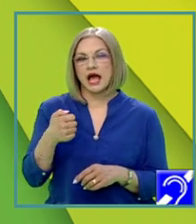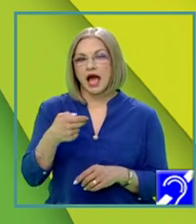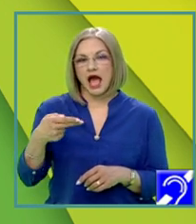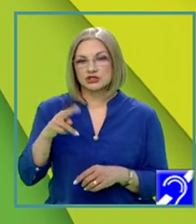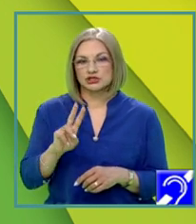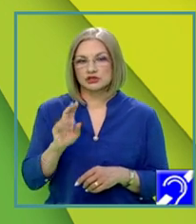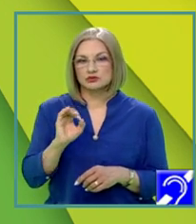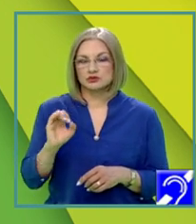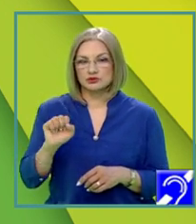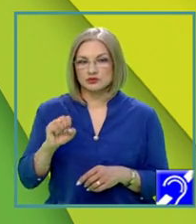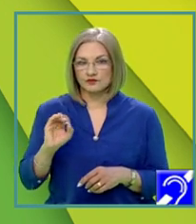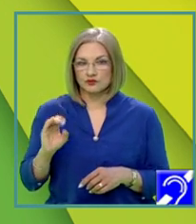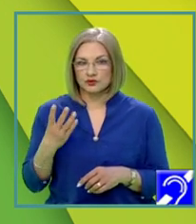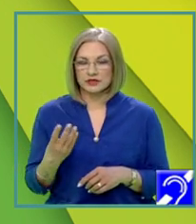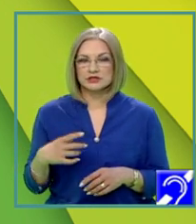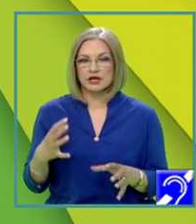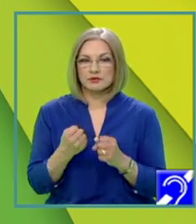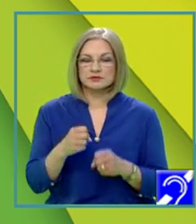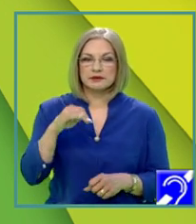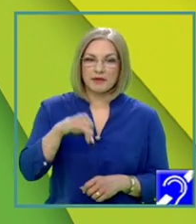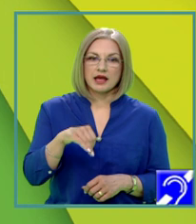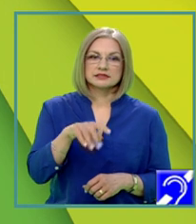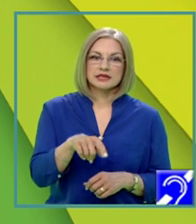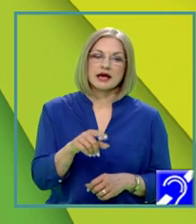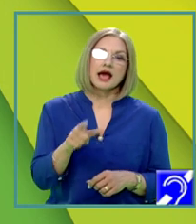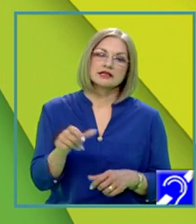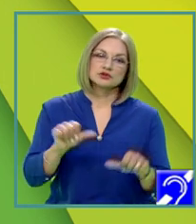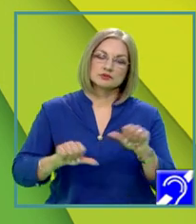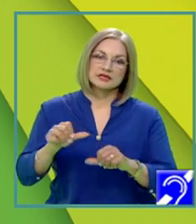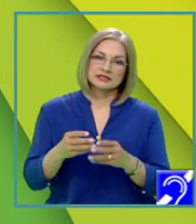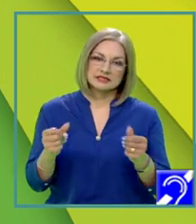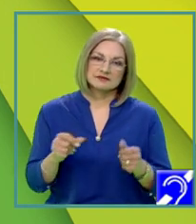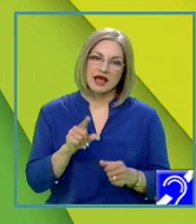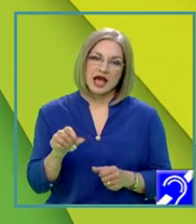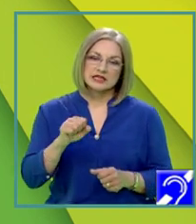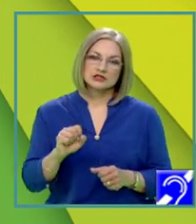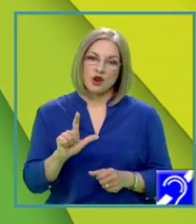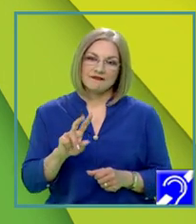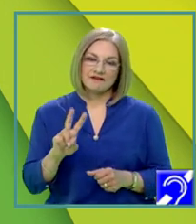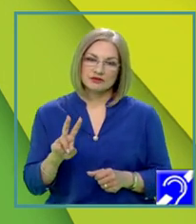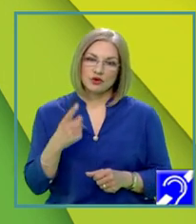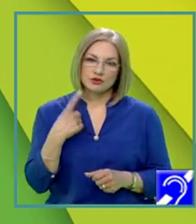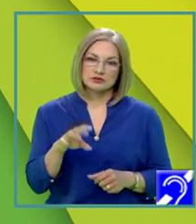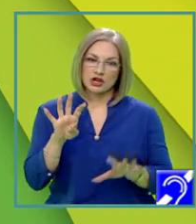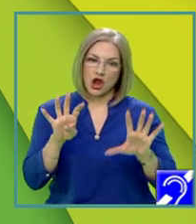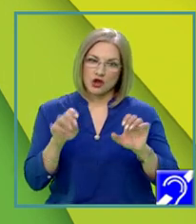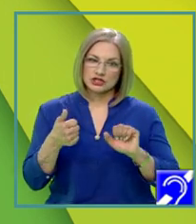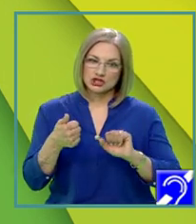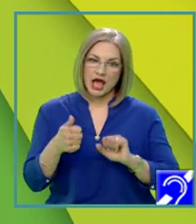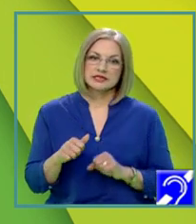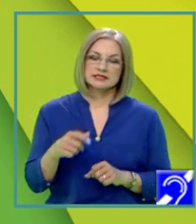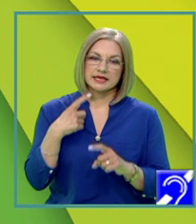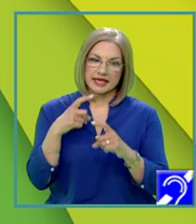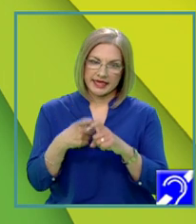sulfuric și am obținut masă m d a substanței dizolvate a solventului 196 x respectiv